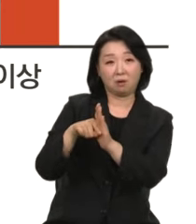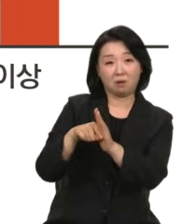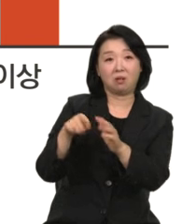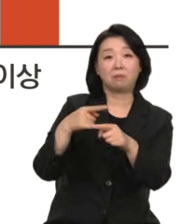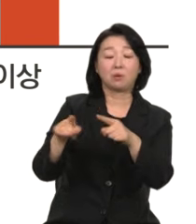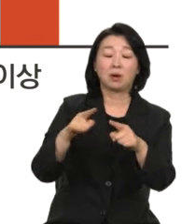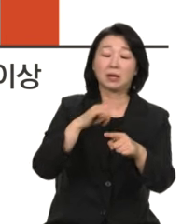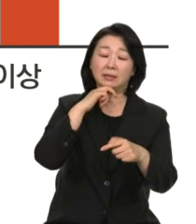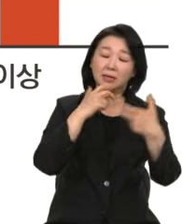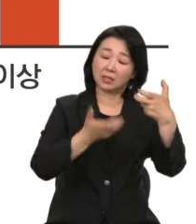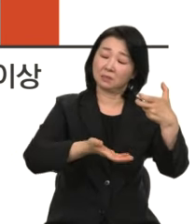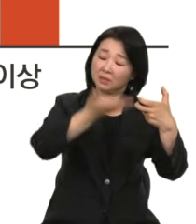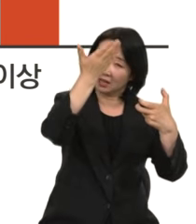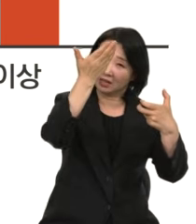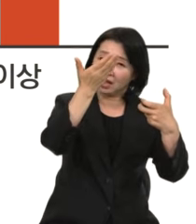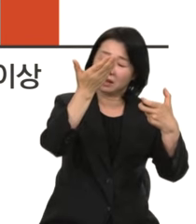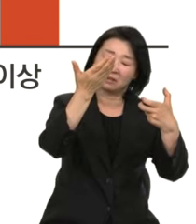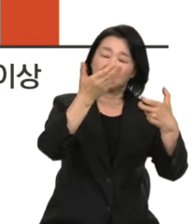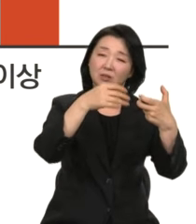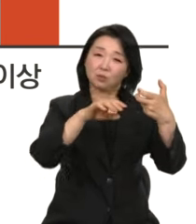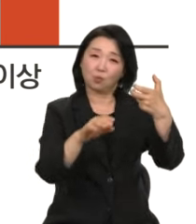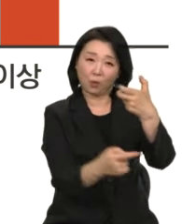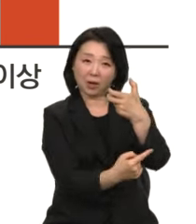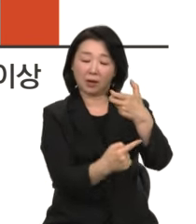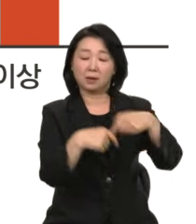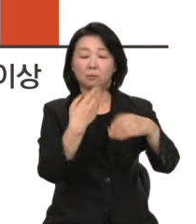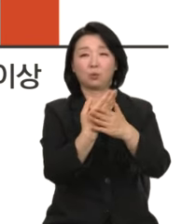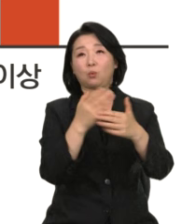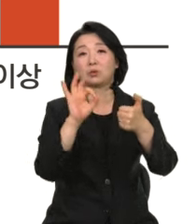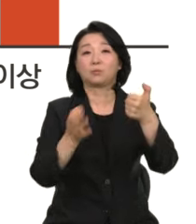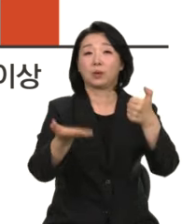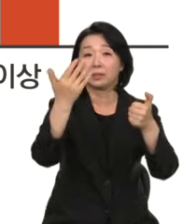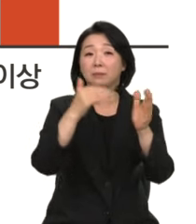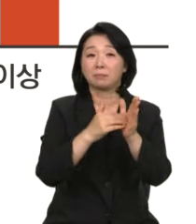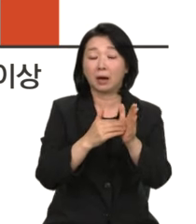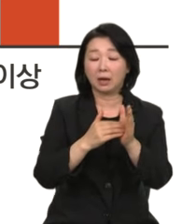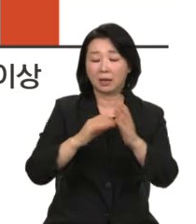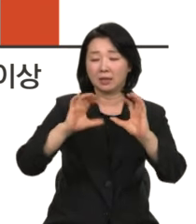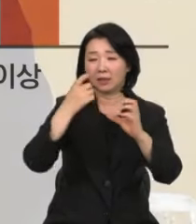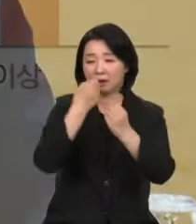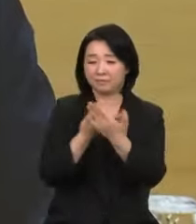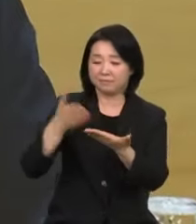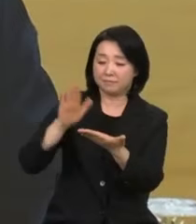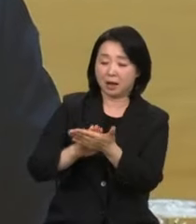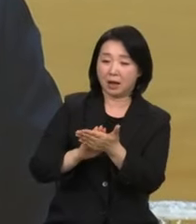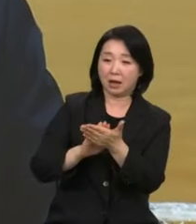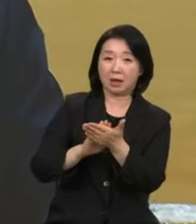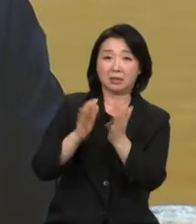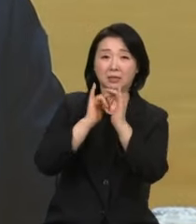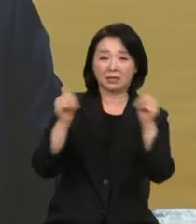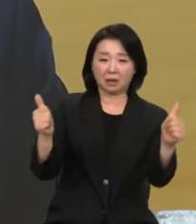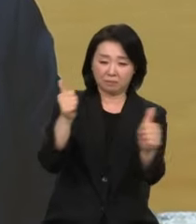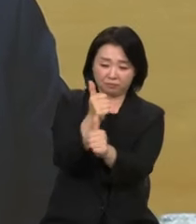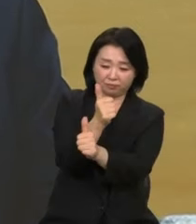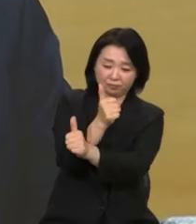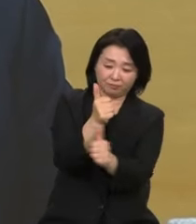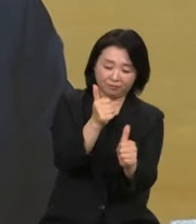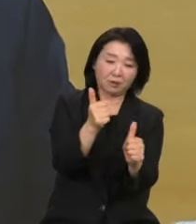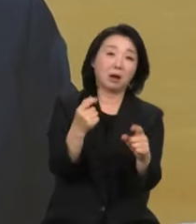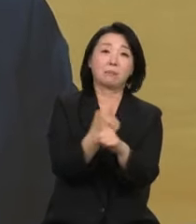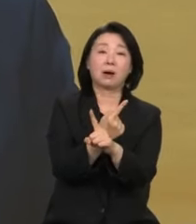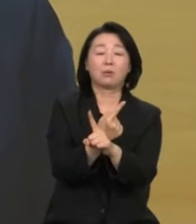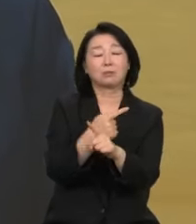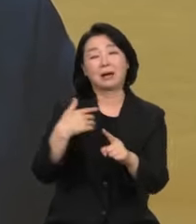모든 연령대에서 절반을 넘어선 결과입니다. 하지만 국정 쇄신을 위한 인적 개편은 아직 속도를 내지 못하고 있습니다.